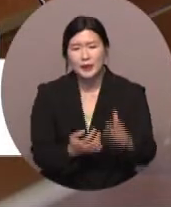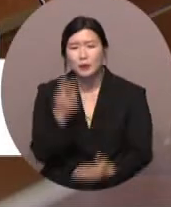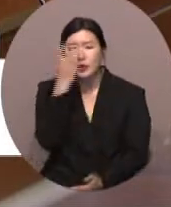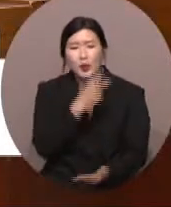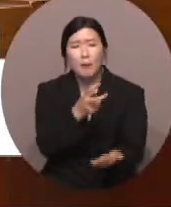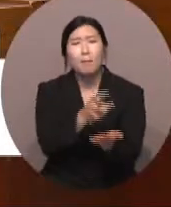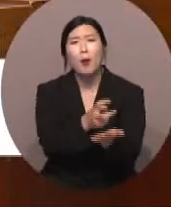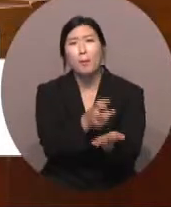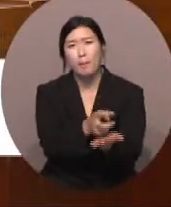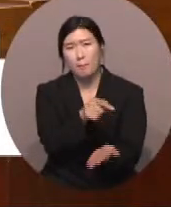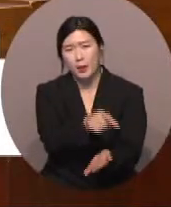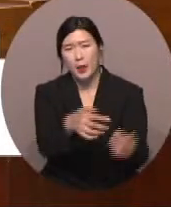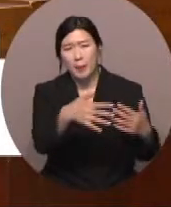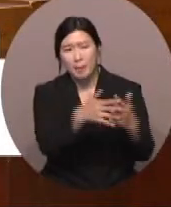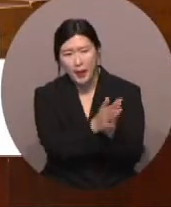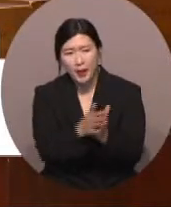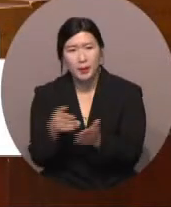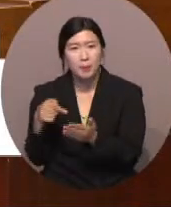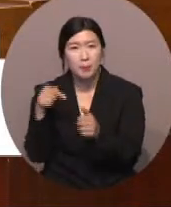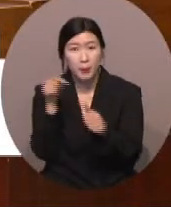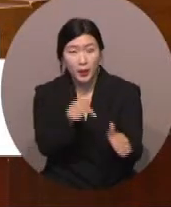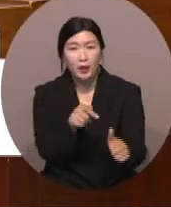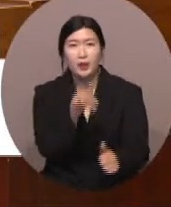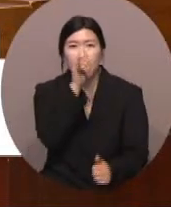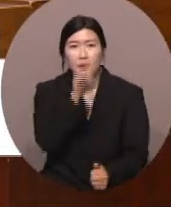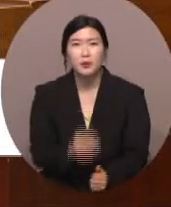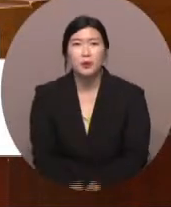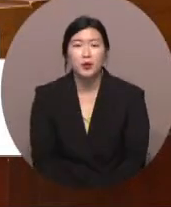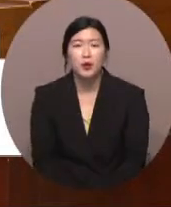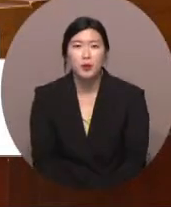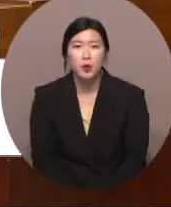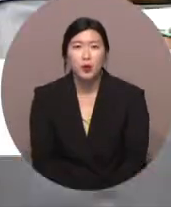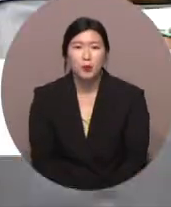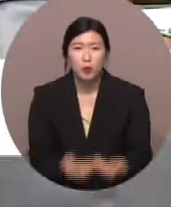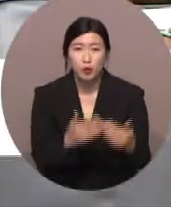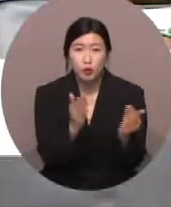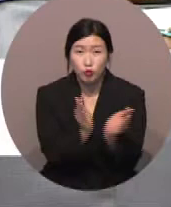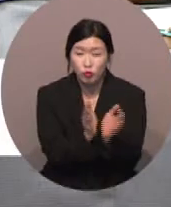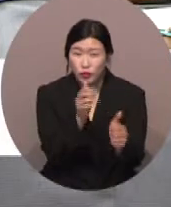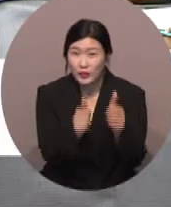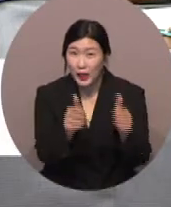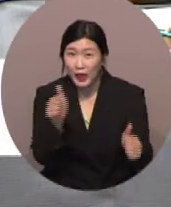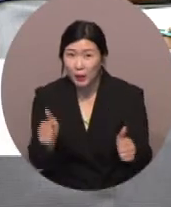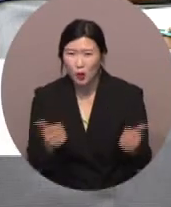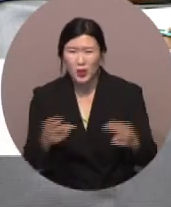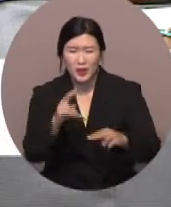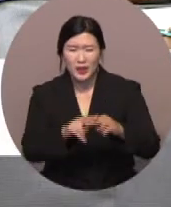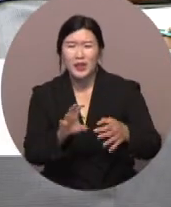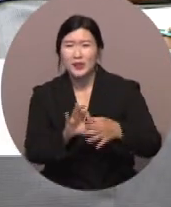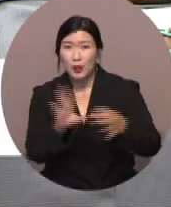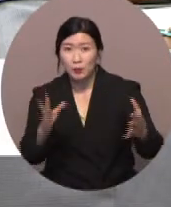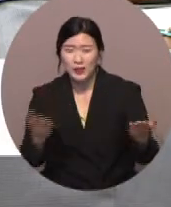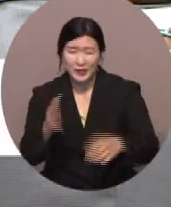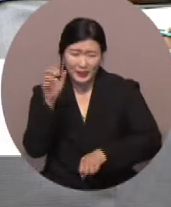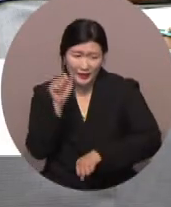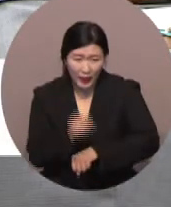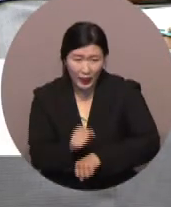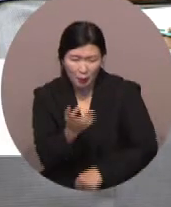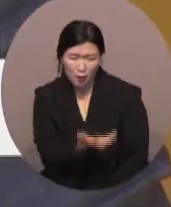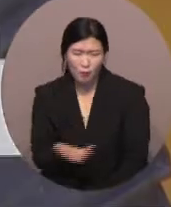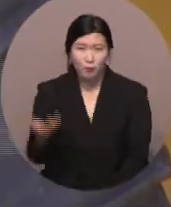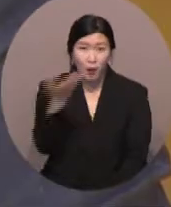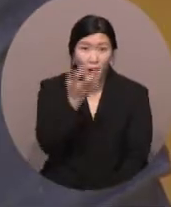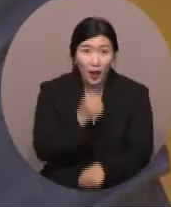제도의 문제점을 지적하며 폐지를 지시했고 실 국장 인사를 앞두고 직책과 자리에 상관없이 최대한